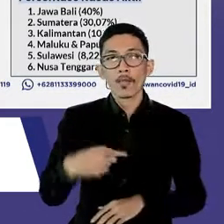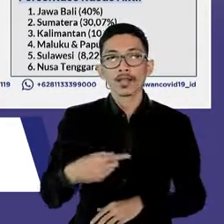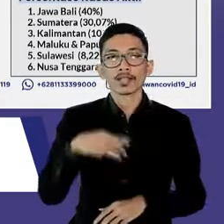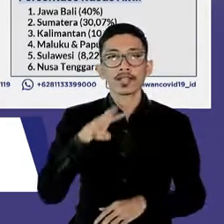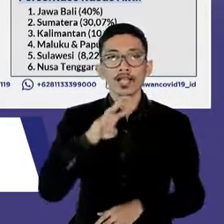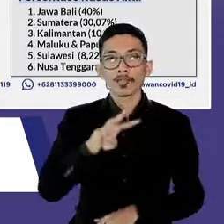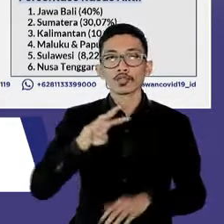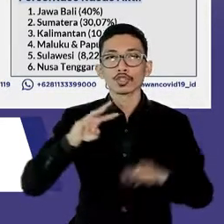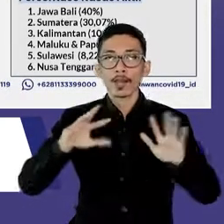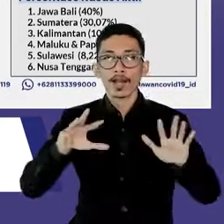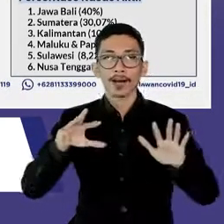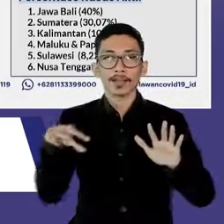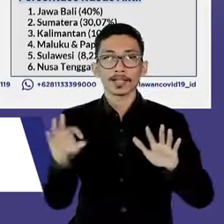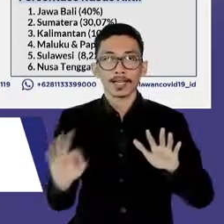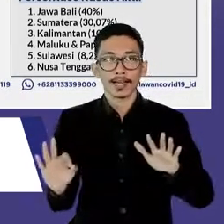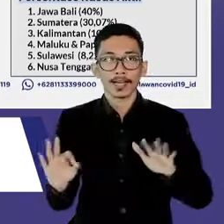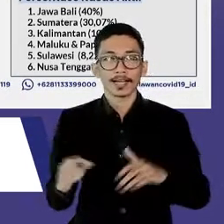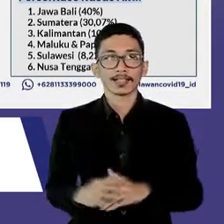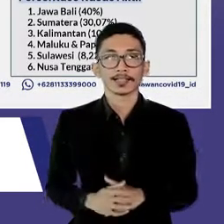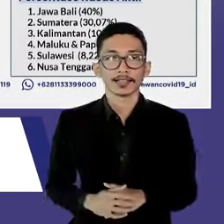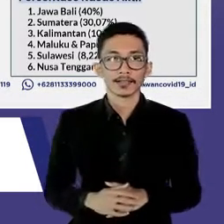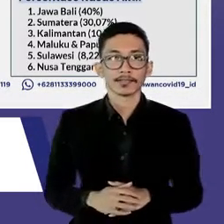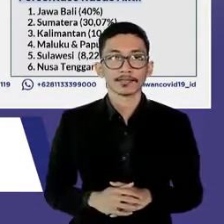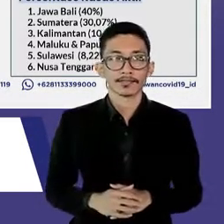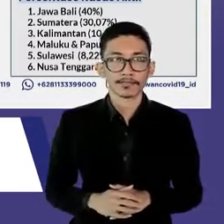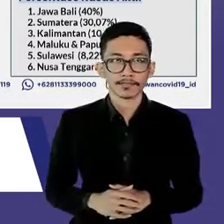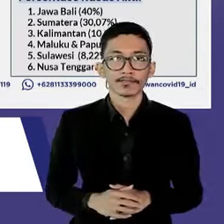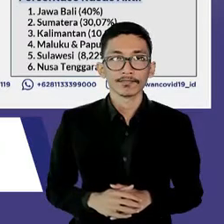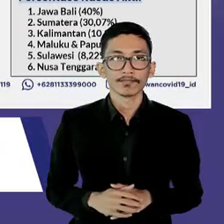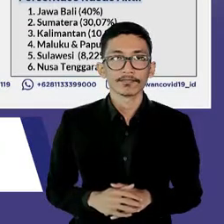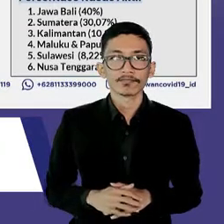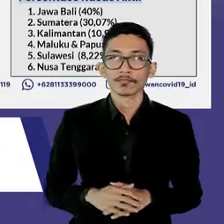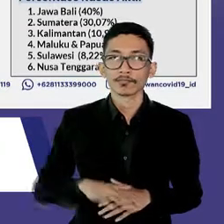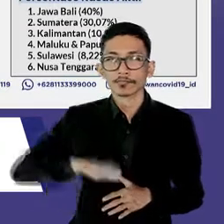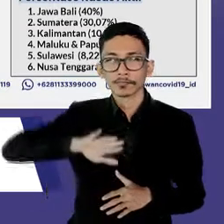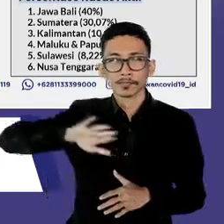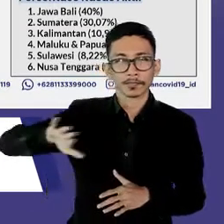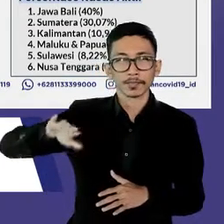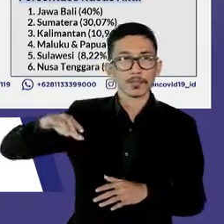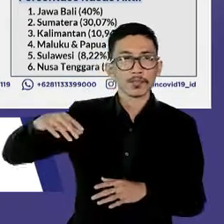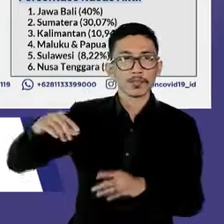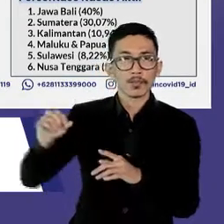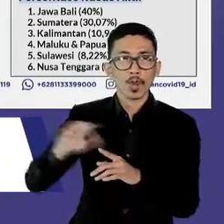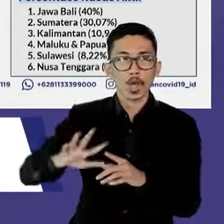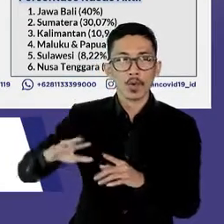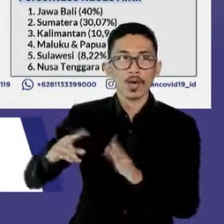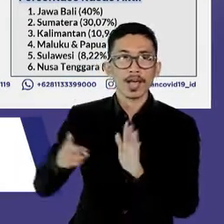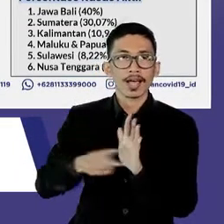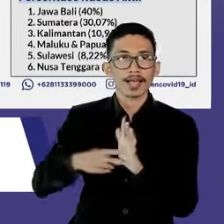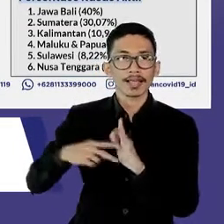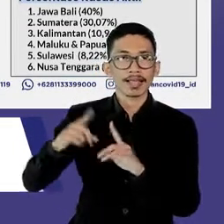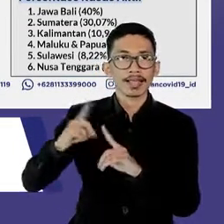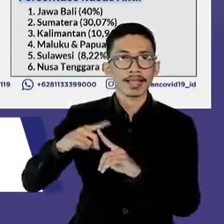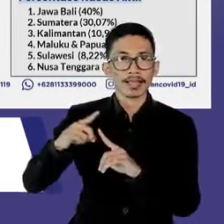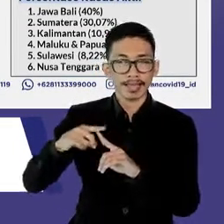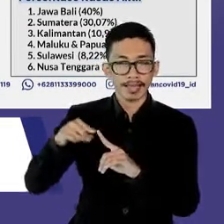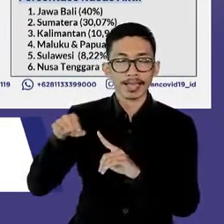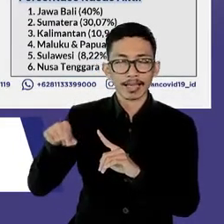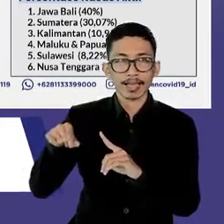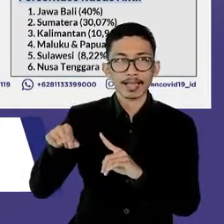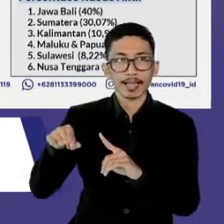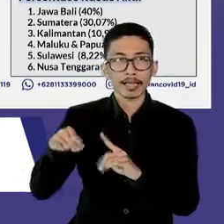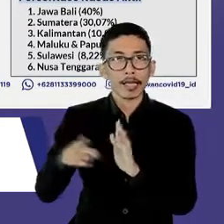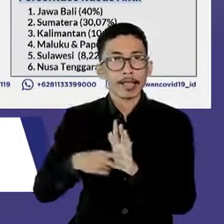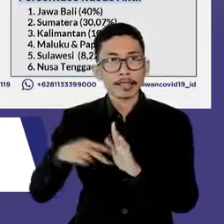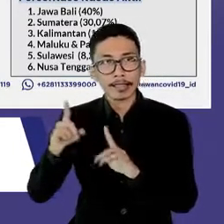persen Hai kelima pada Pulau Nusa Tenggara berlima September total kasus positif di